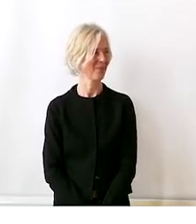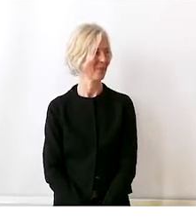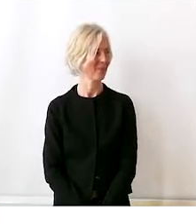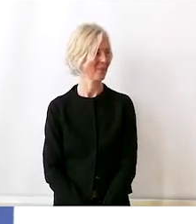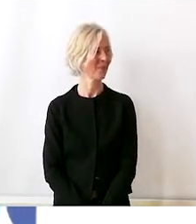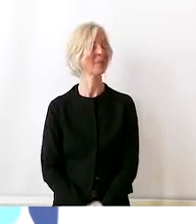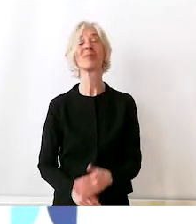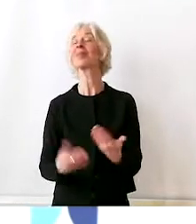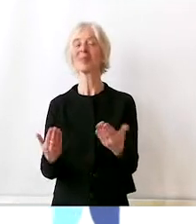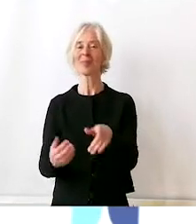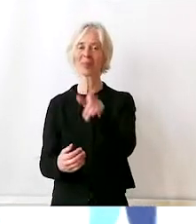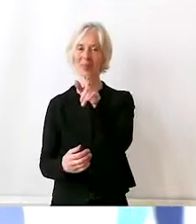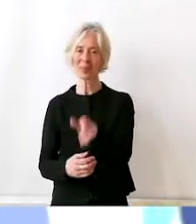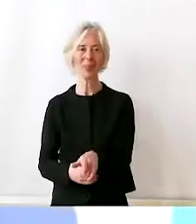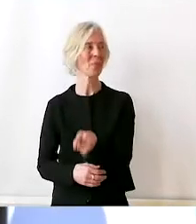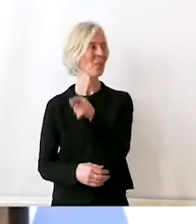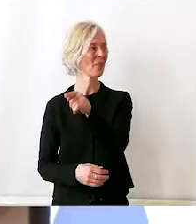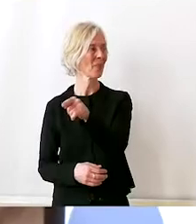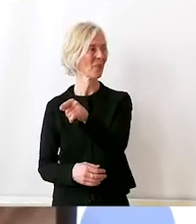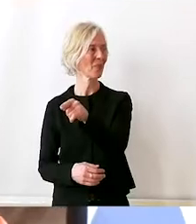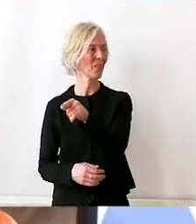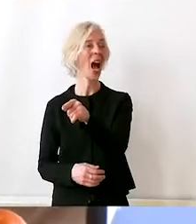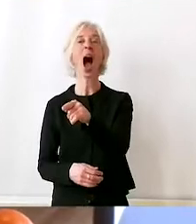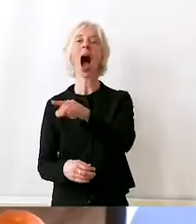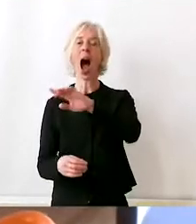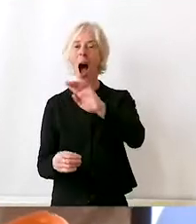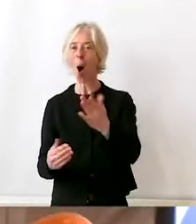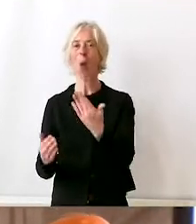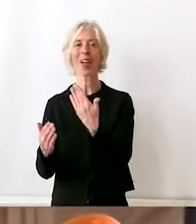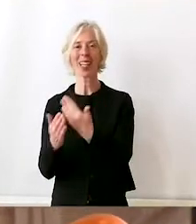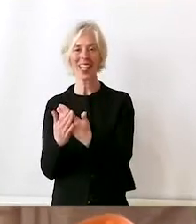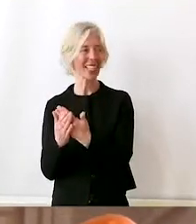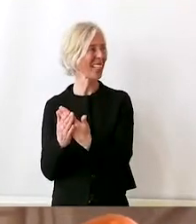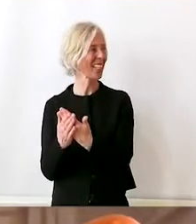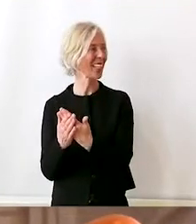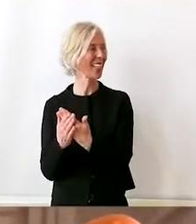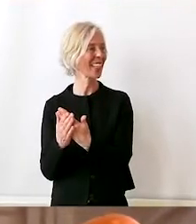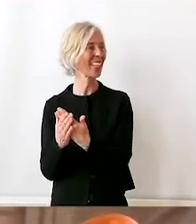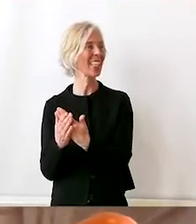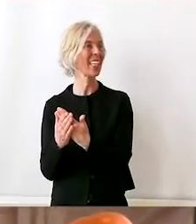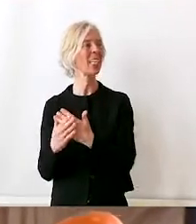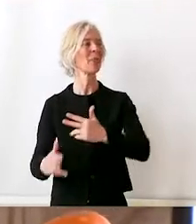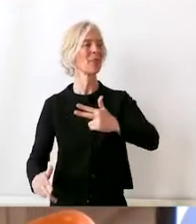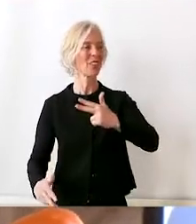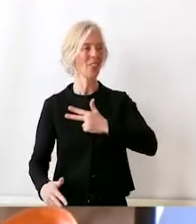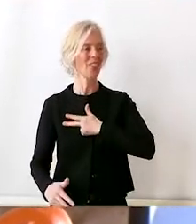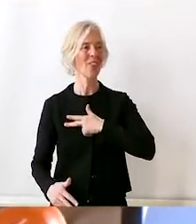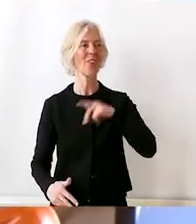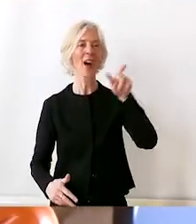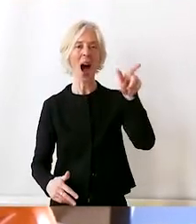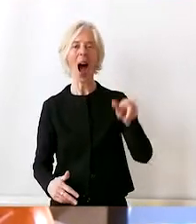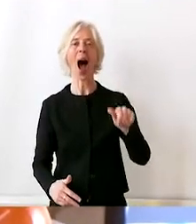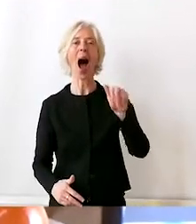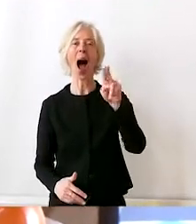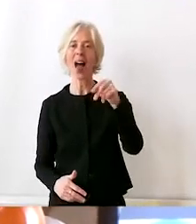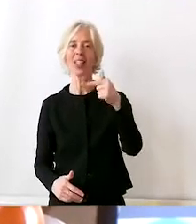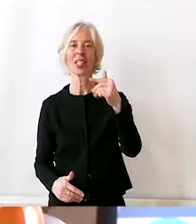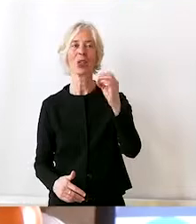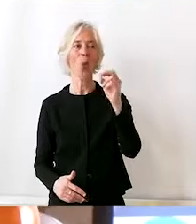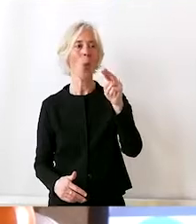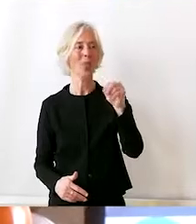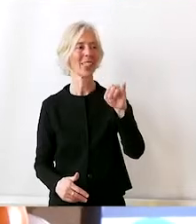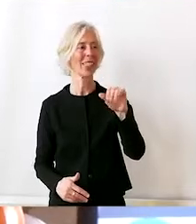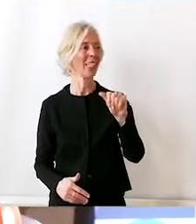Antonia hat eine Namenskollegin aus Fleisch und Blut, Mechatronik aus, im dualen Studium ausgebildet und hat den